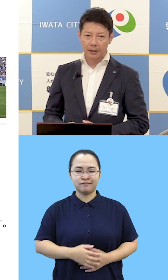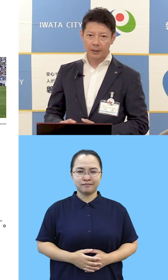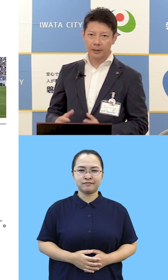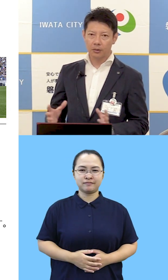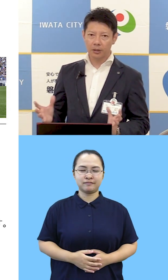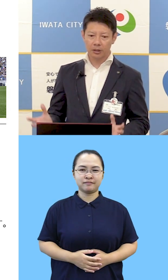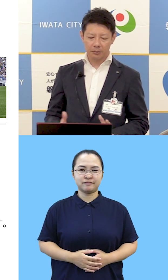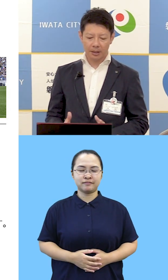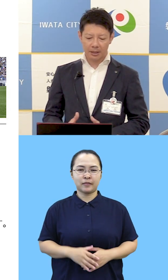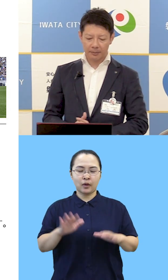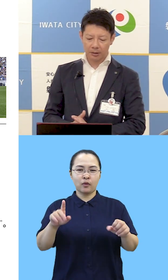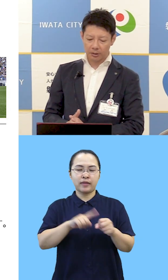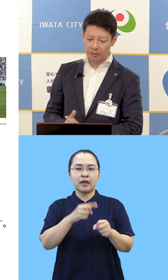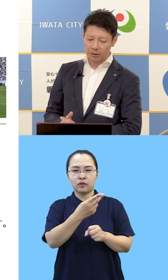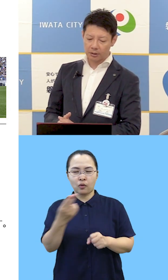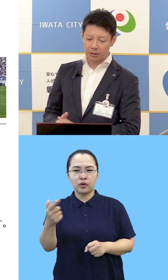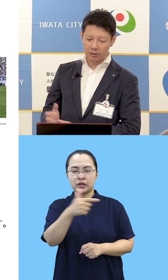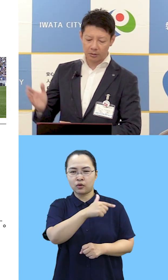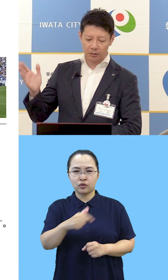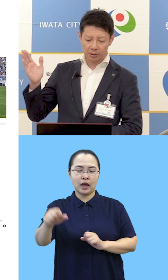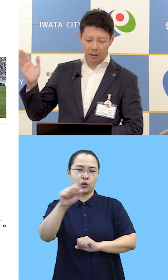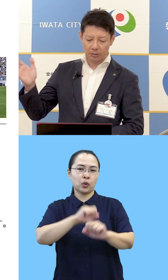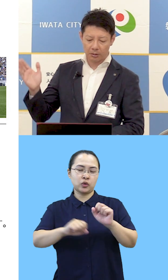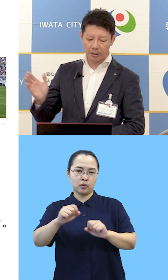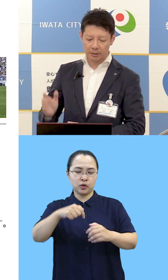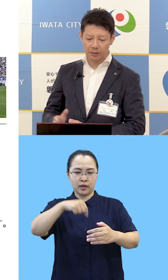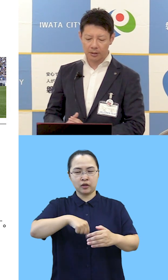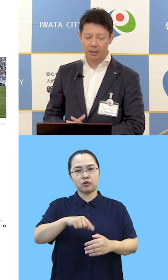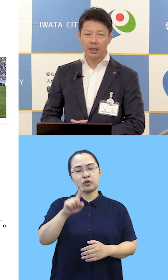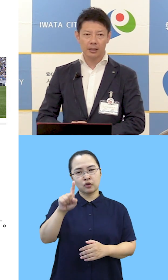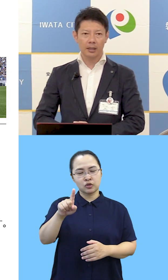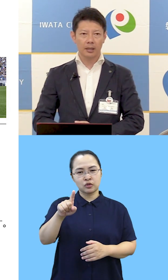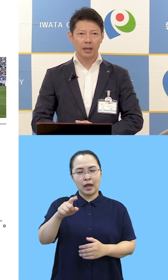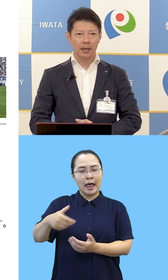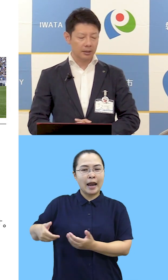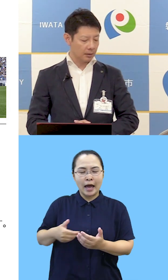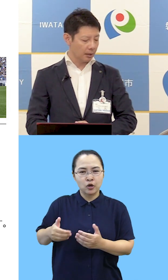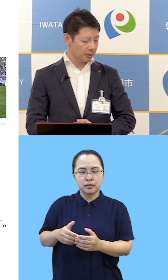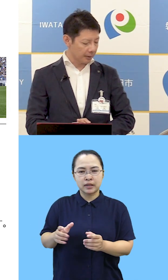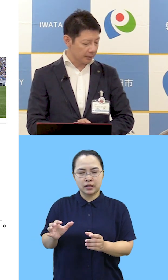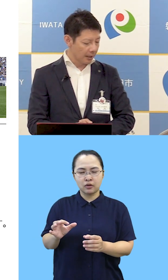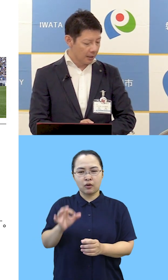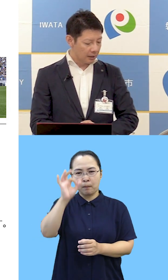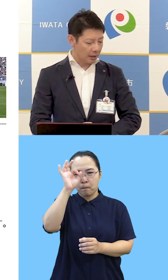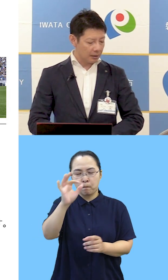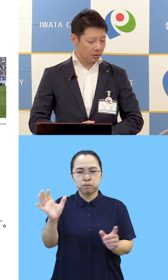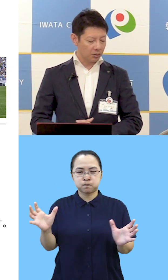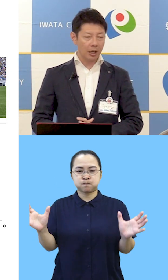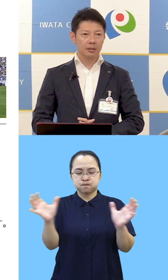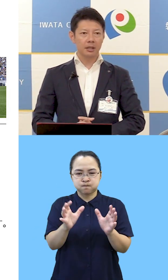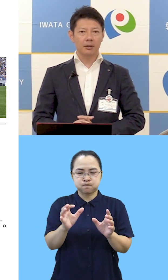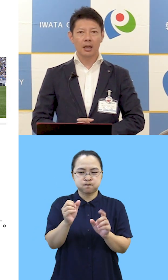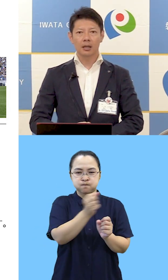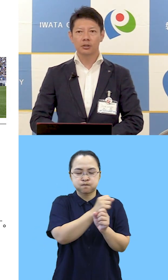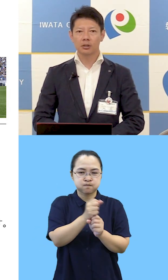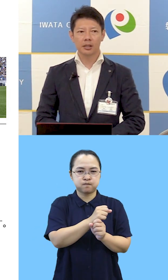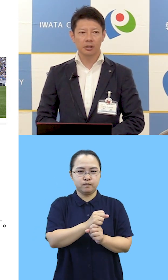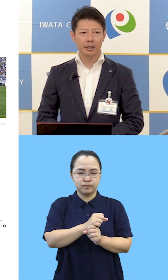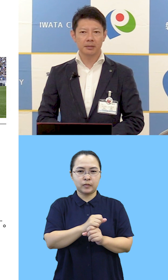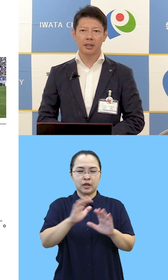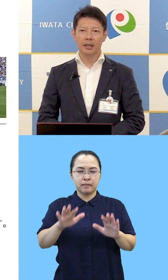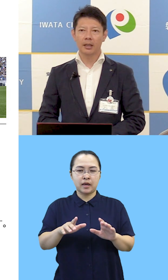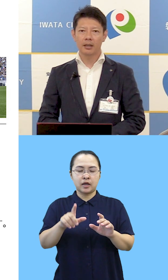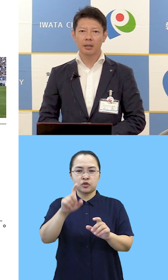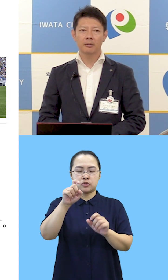が、今年度もさまざまな取り組みをしている一つとしてこのレヴズの一斉観戦が入っております。でちょうどラグビーは10